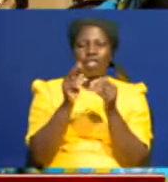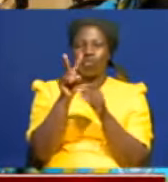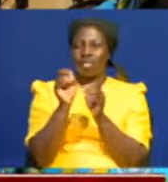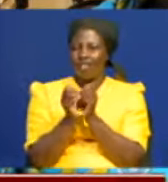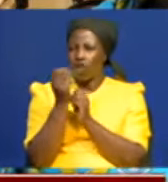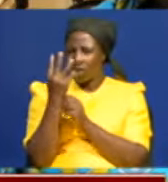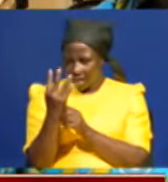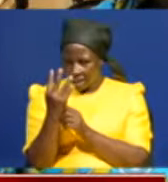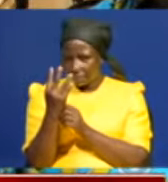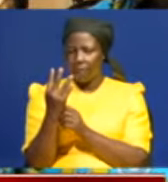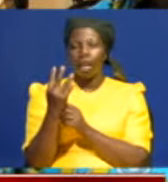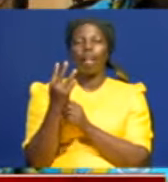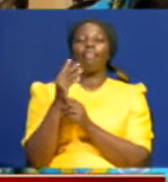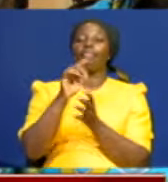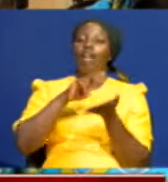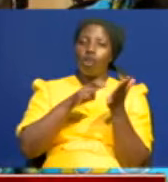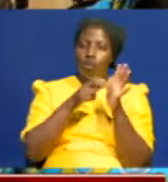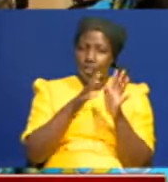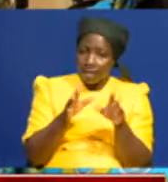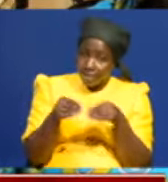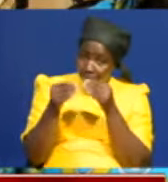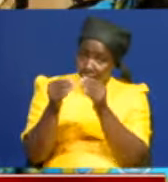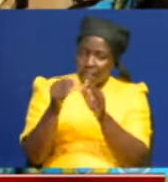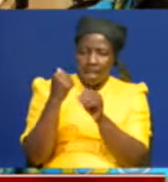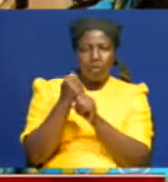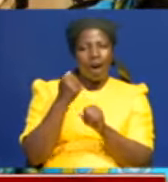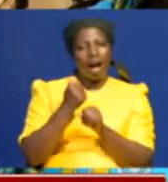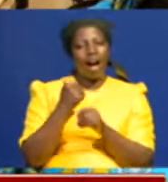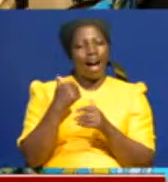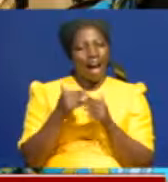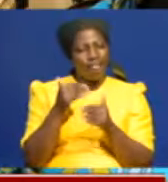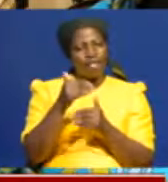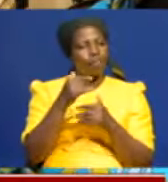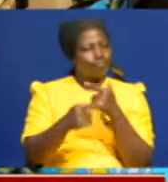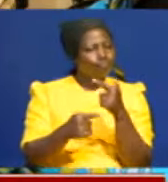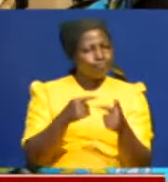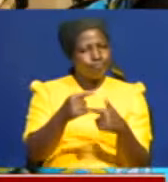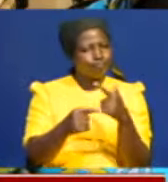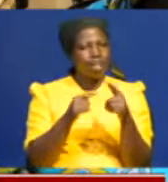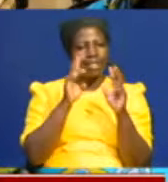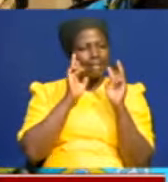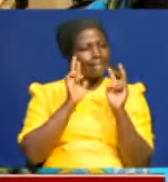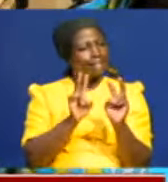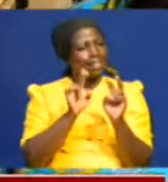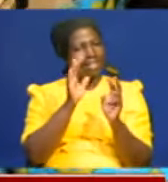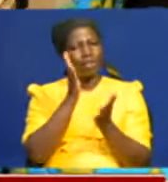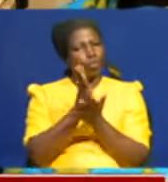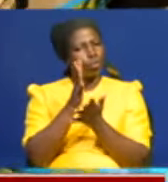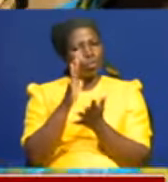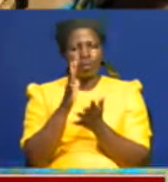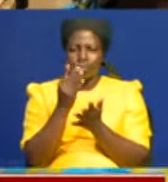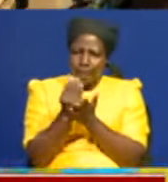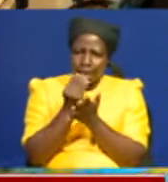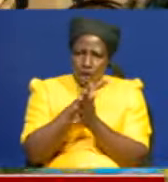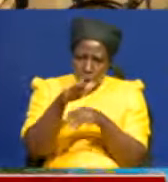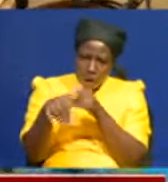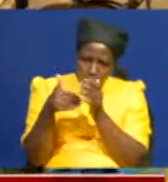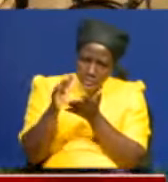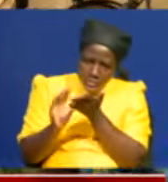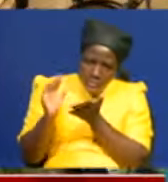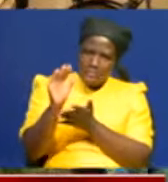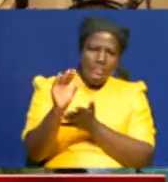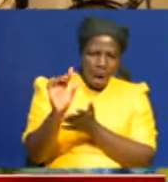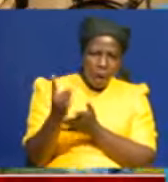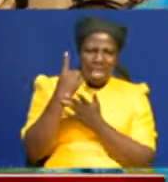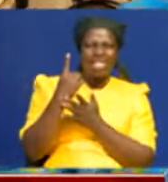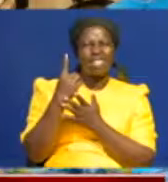amepewa contractor, baada ya kuendelea inaonekana ni kama alikuwa amepewa pesa yote kwa pamoja, sababu his contract